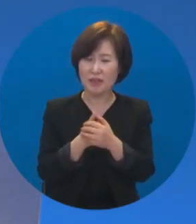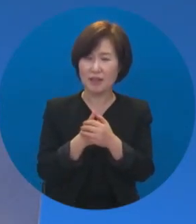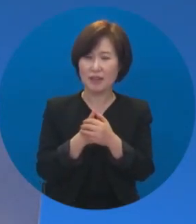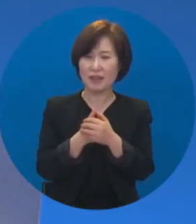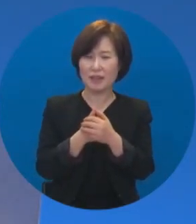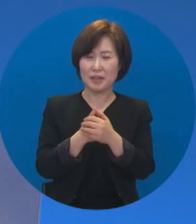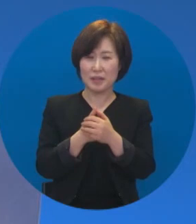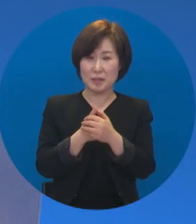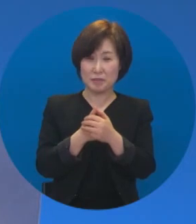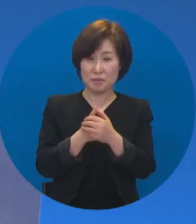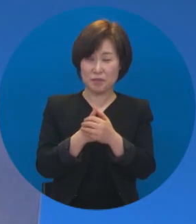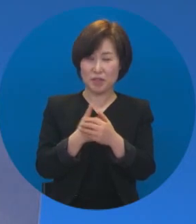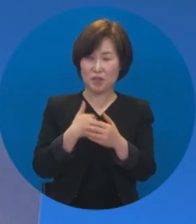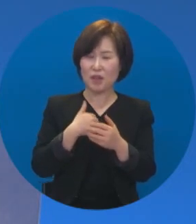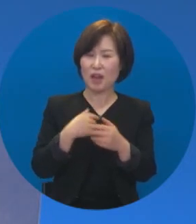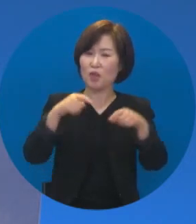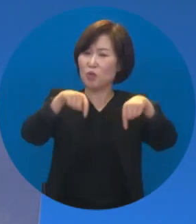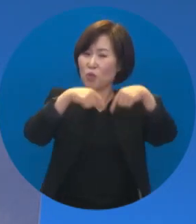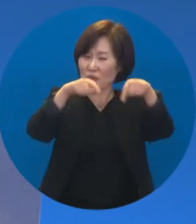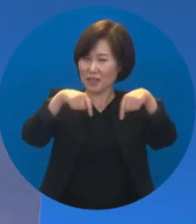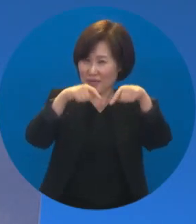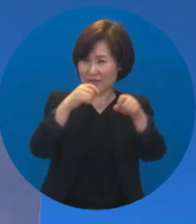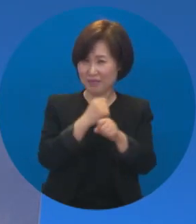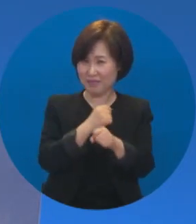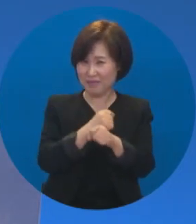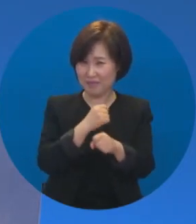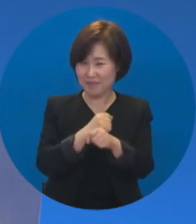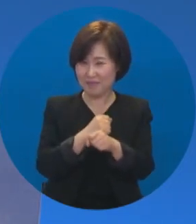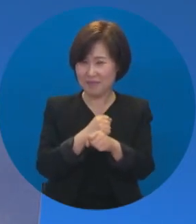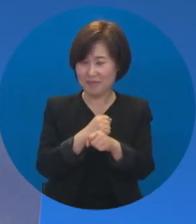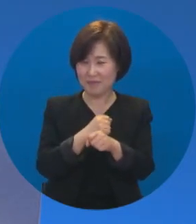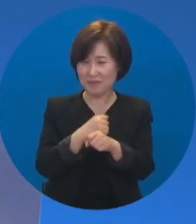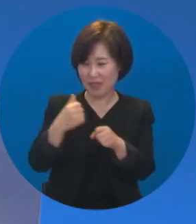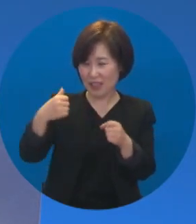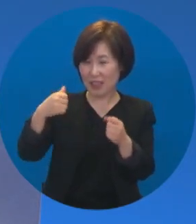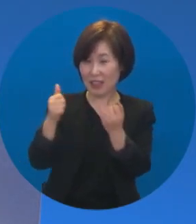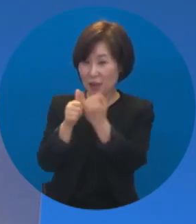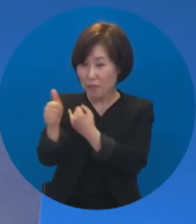전하고 싶다고 해서 저희가 녹음을 했어요. 남편이 무엇이라고 했냐면,